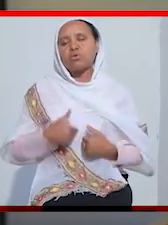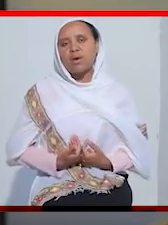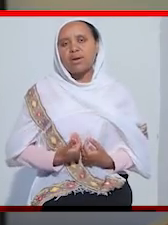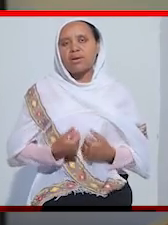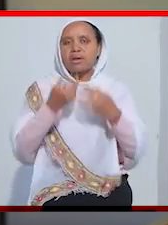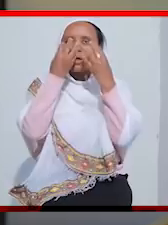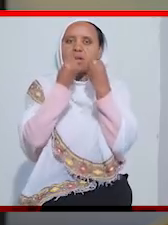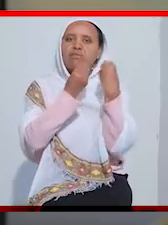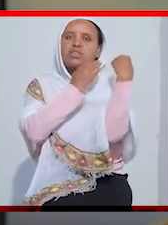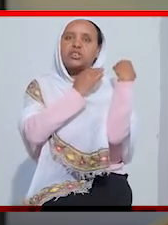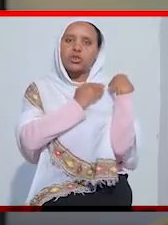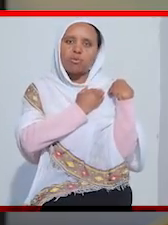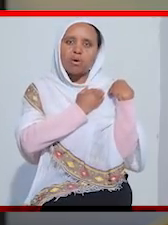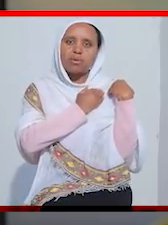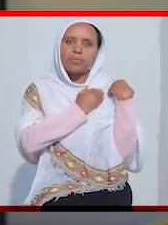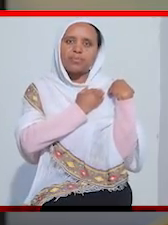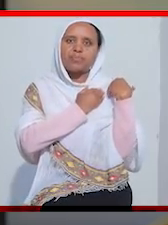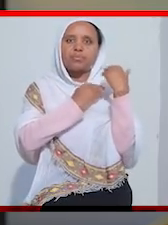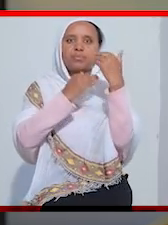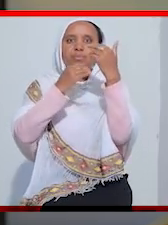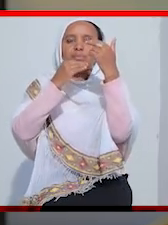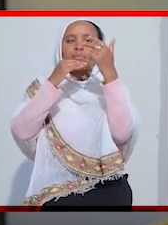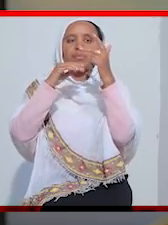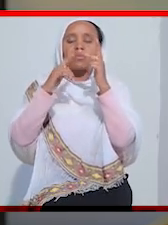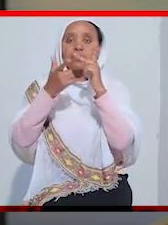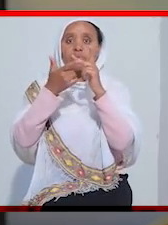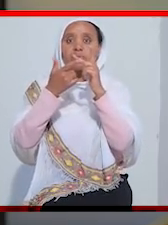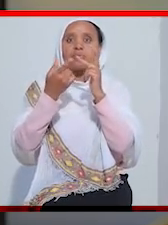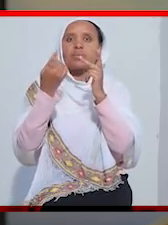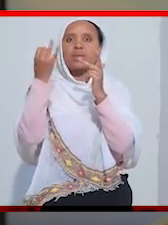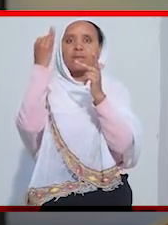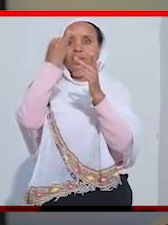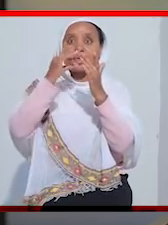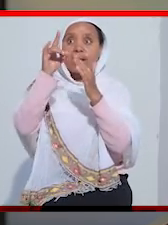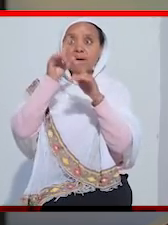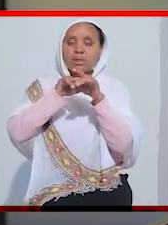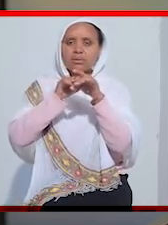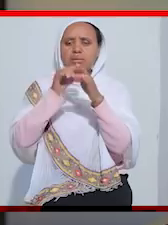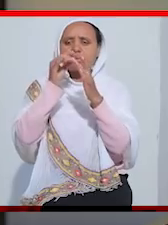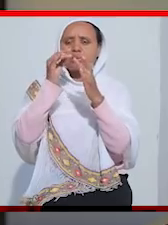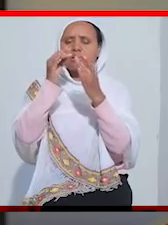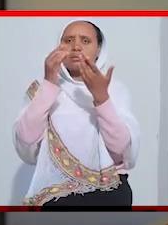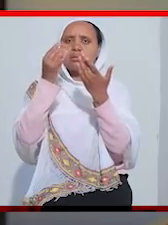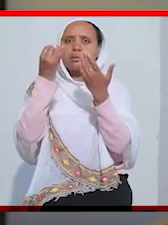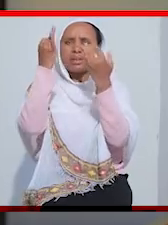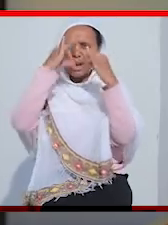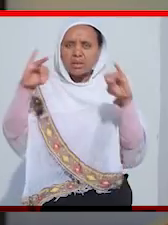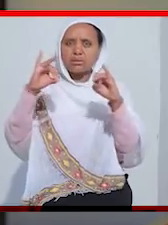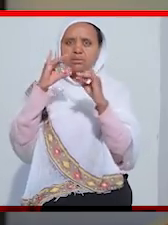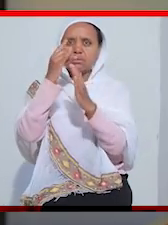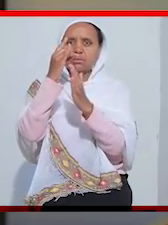ምክንያት ደክሟቸዋል፣ እንቅልፍን ተሸክመዋል። ወካልውኒ ሶስተኛ እስመ መንፈቀ ሌሊት ውእቱ ያ ሰዓት መንፈቀ ሌሊት